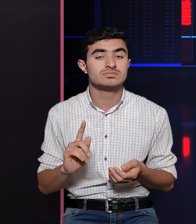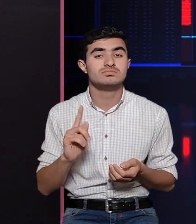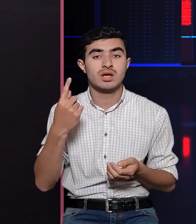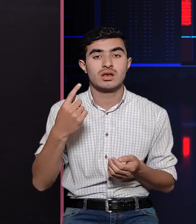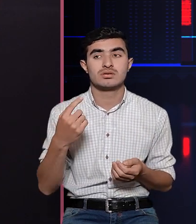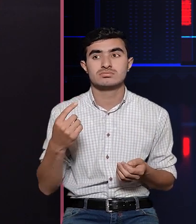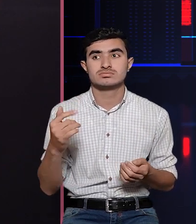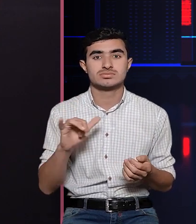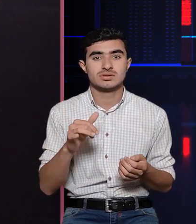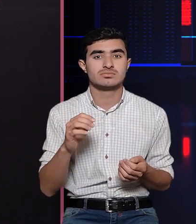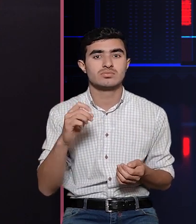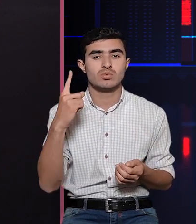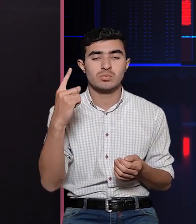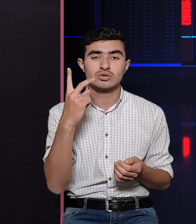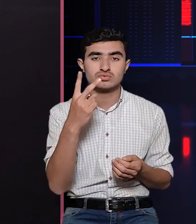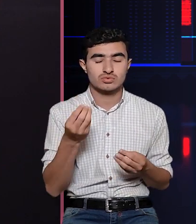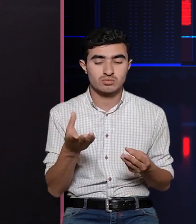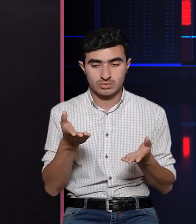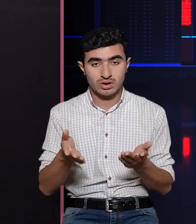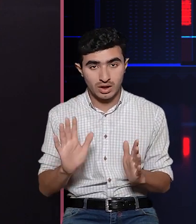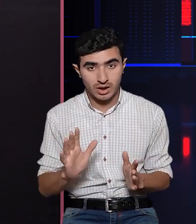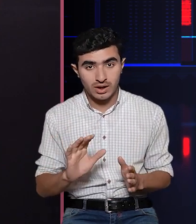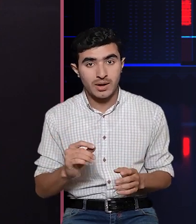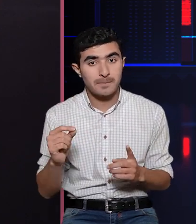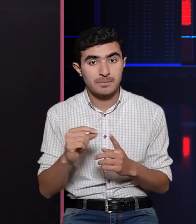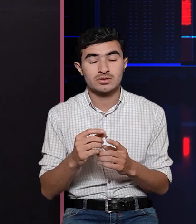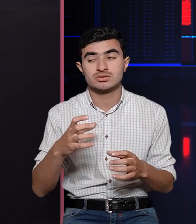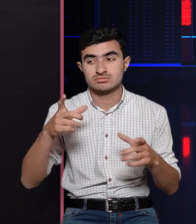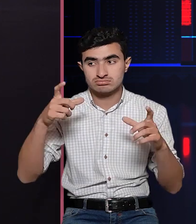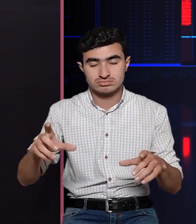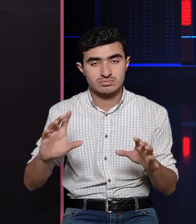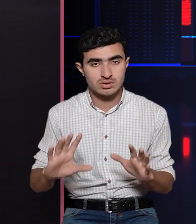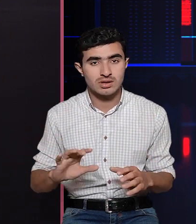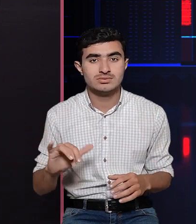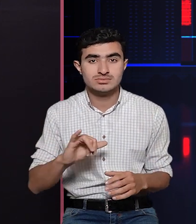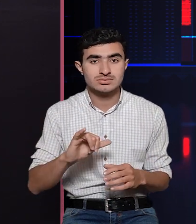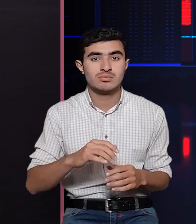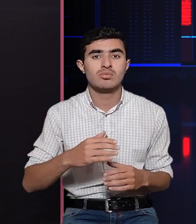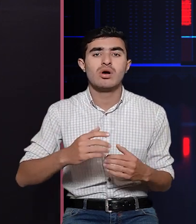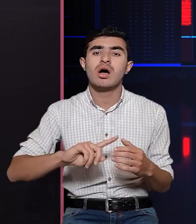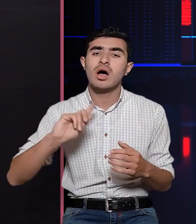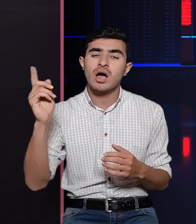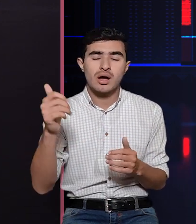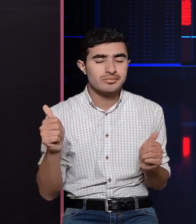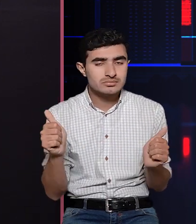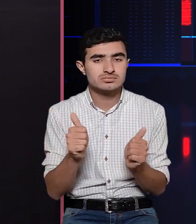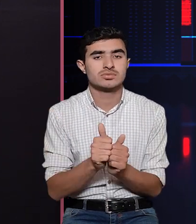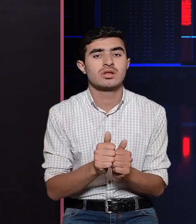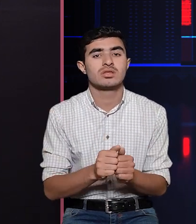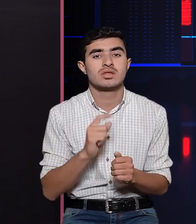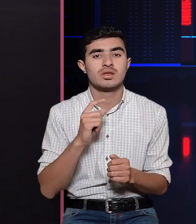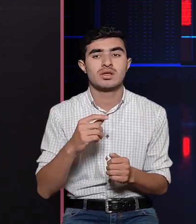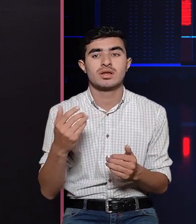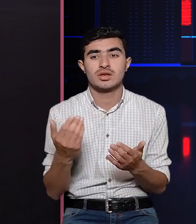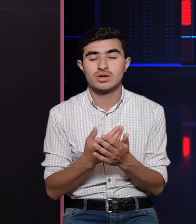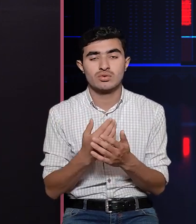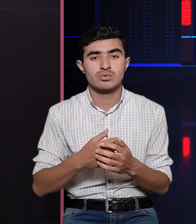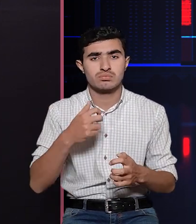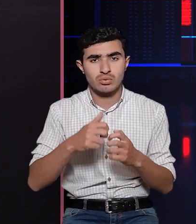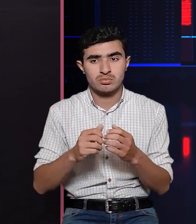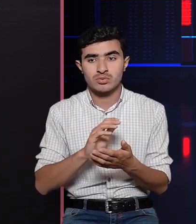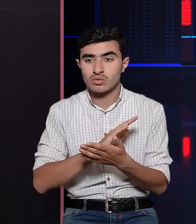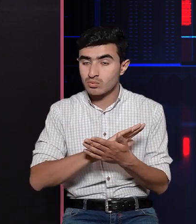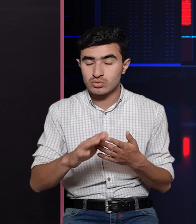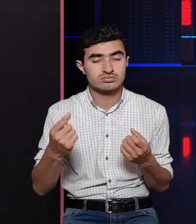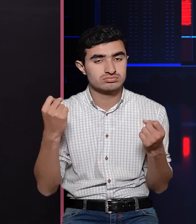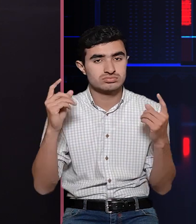نے پہلا ایک ایمرجنسی سروسز کا مربوط نظام پاکستان کے اندر قائم کیا ہے، وہیں پہ ہم سب لوگ مل کر ان